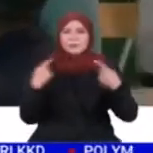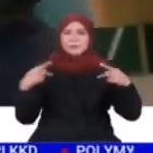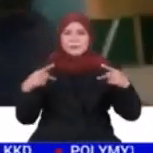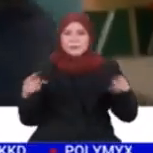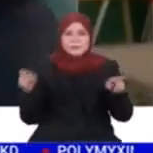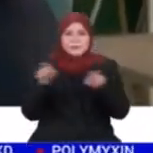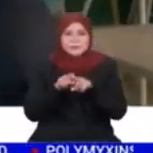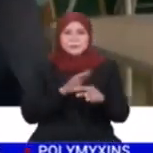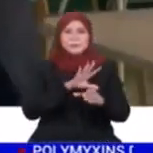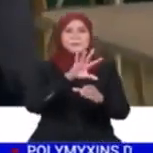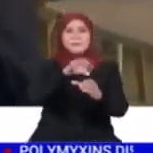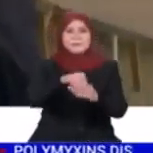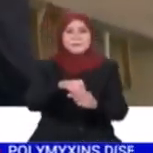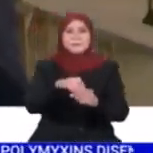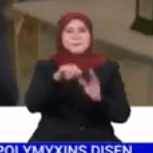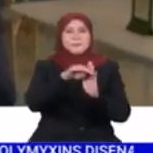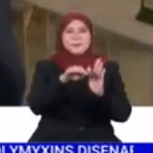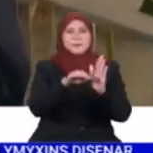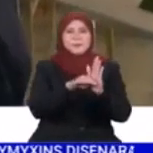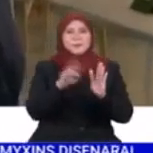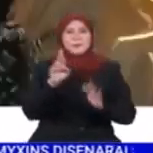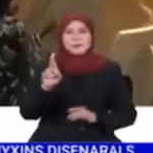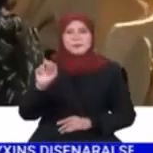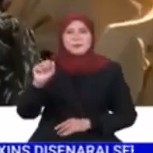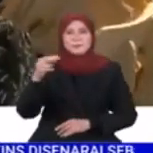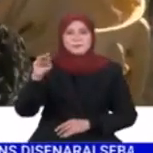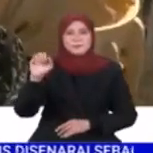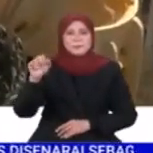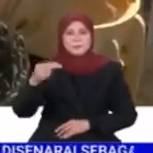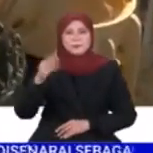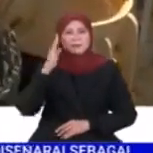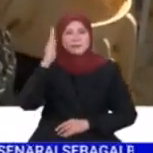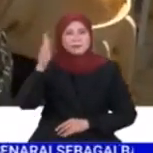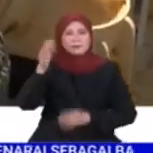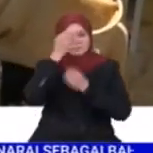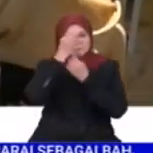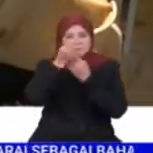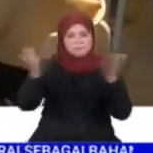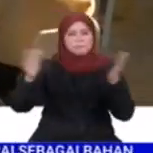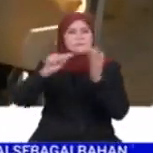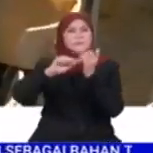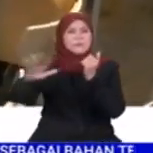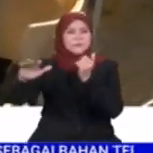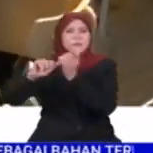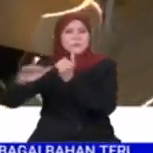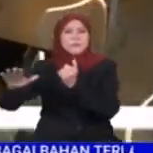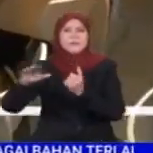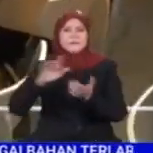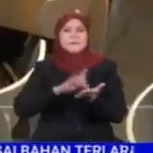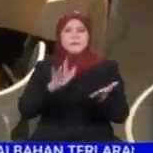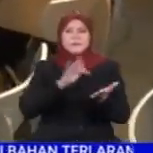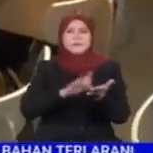sama menyertai program Menu Rahmah. Senarai kedai terlibat akan diuar-uarkan